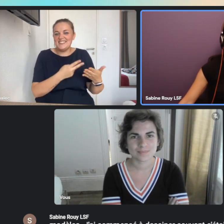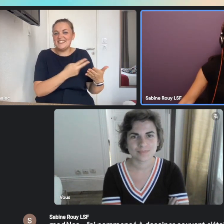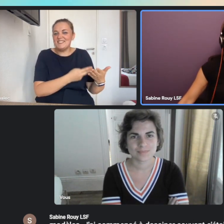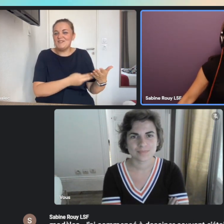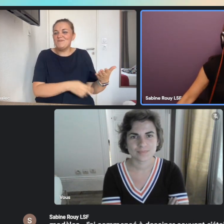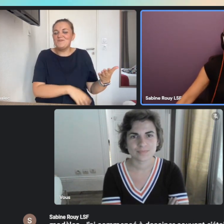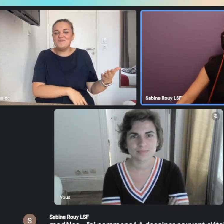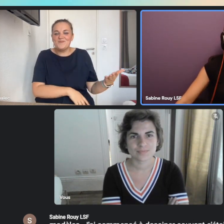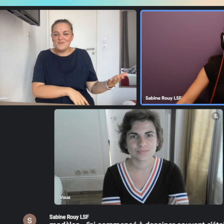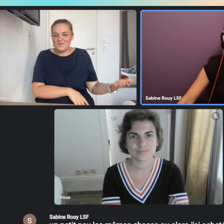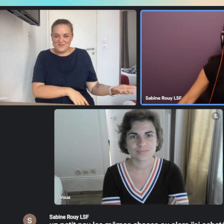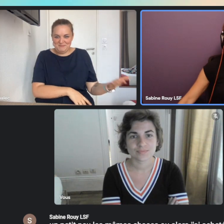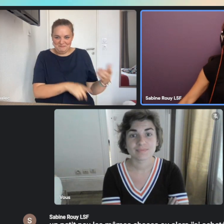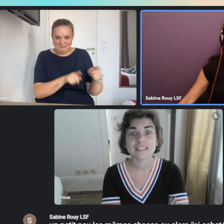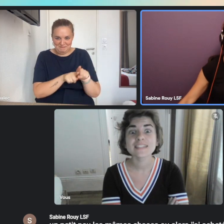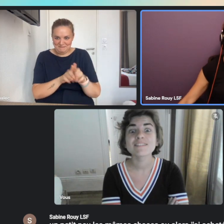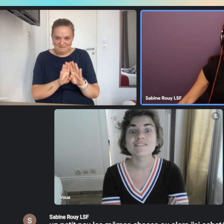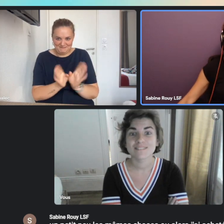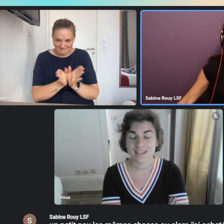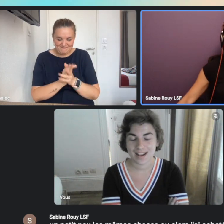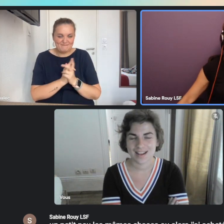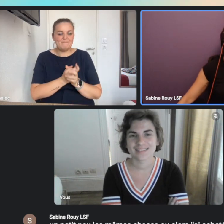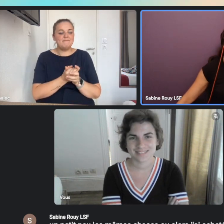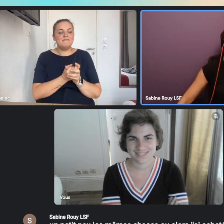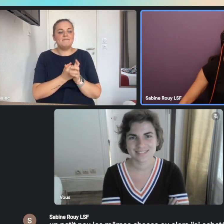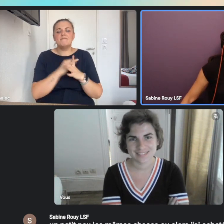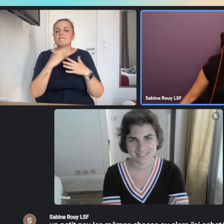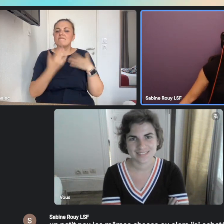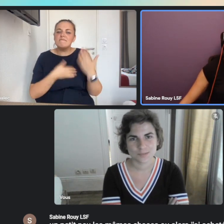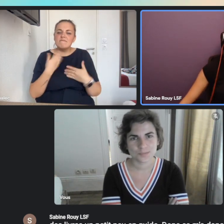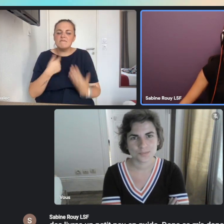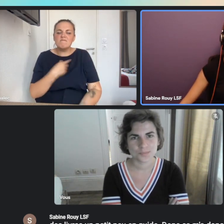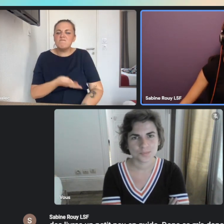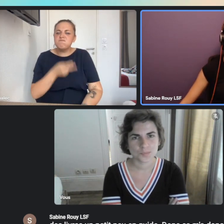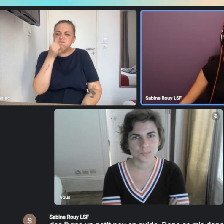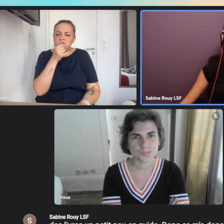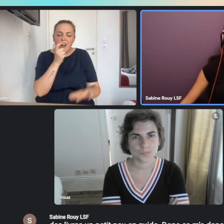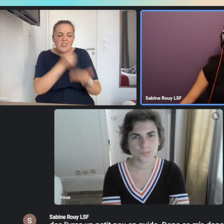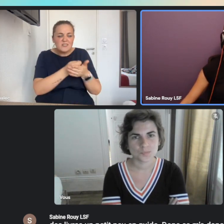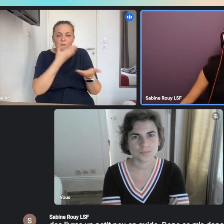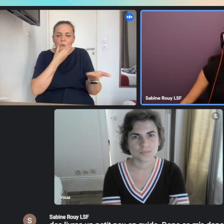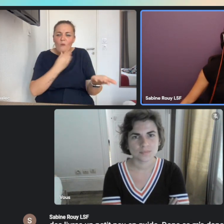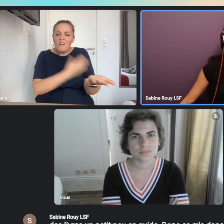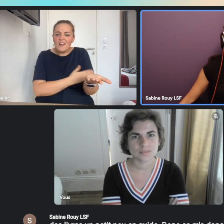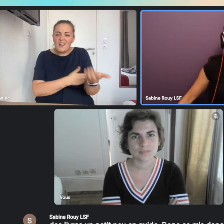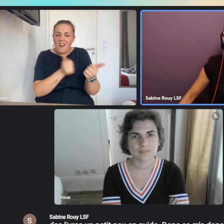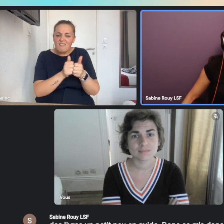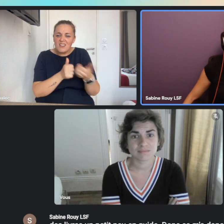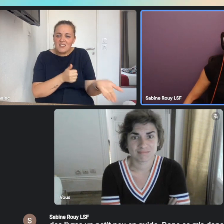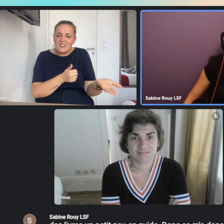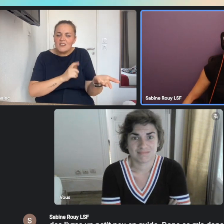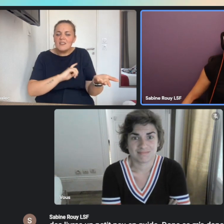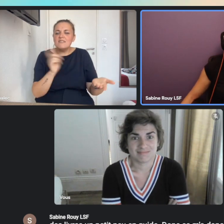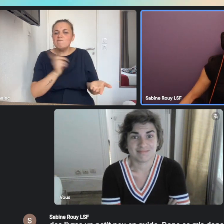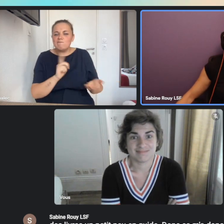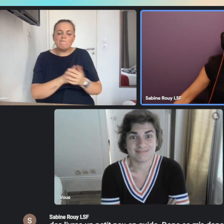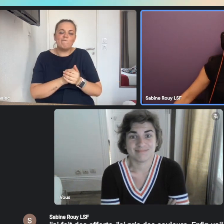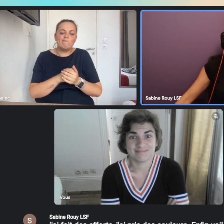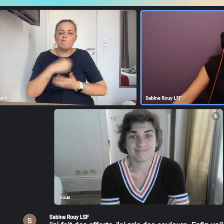j'ai commencé à dessiner, dessiner, dessiner, dessiner et puis en fait, de la même façon, j'ai un peu abandonné. Je me suis dit: «Bah, c'est idiot,